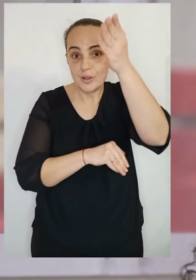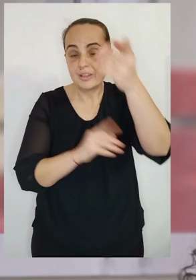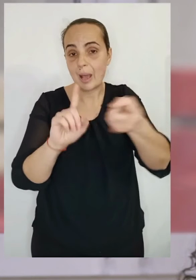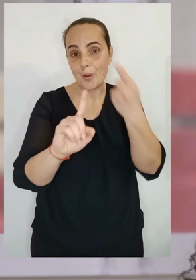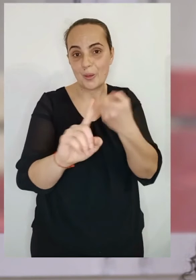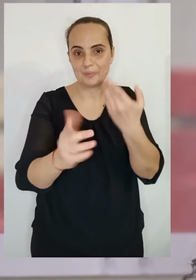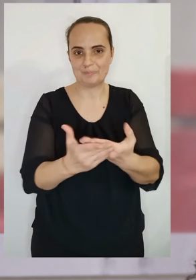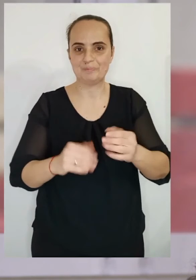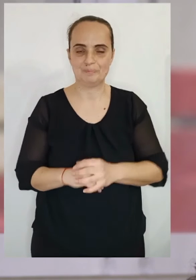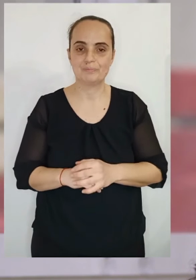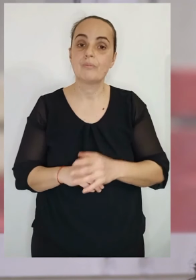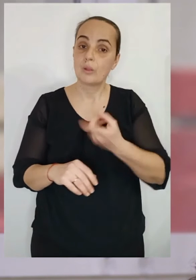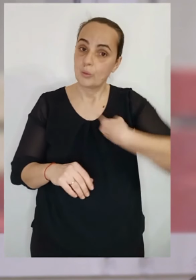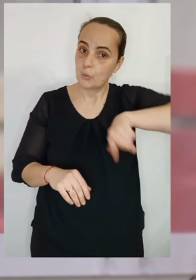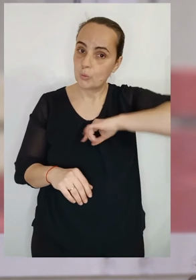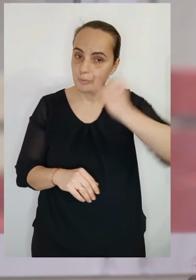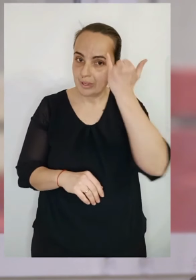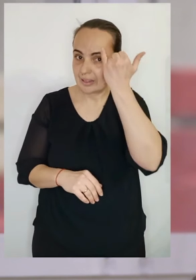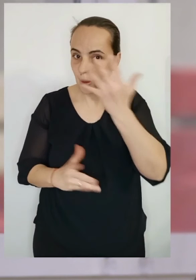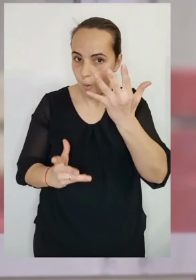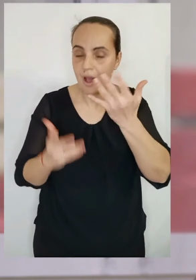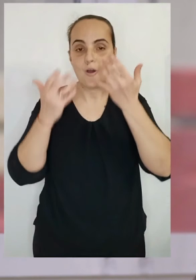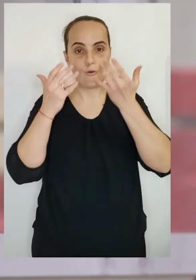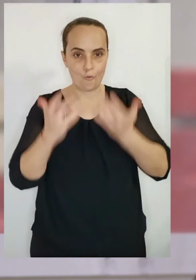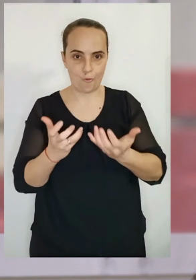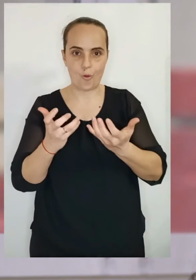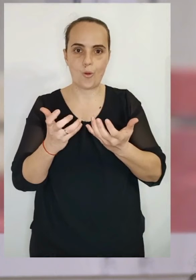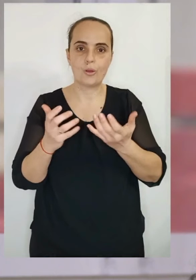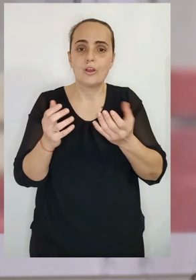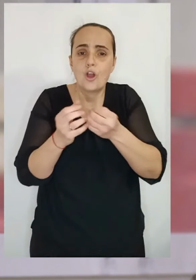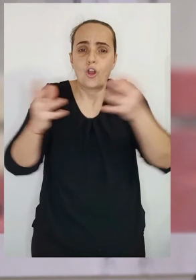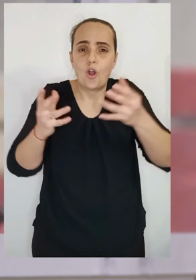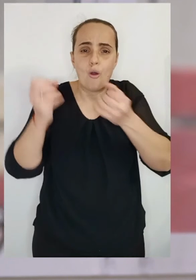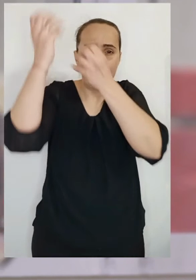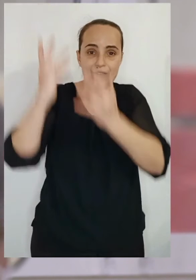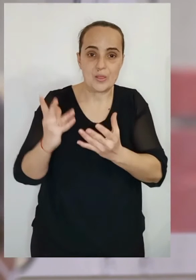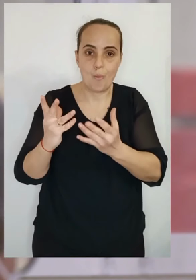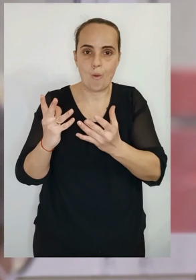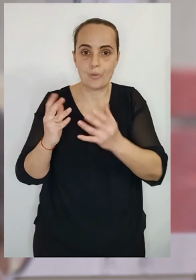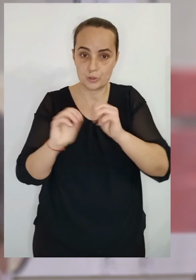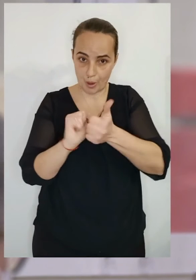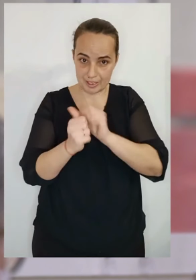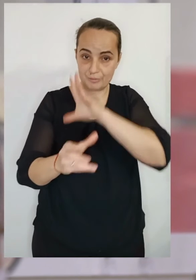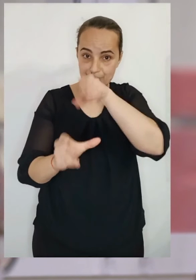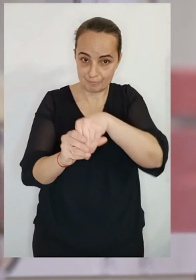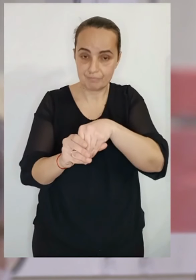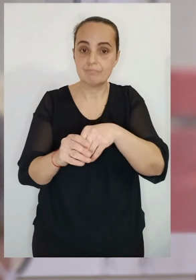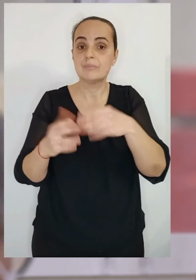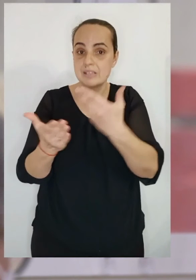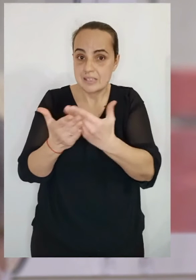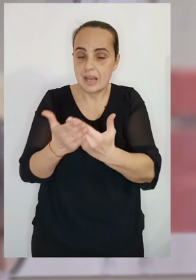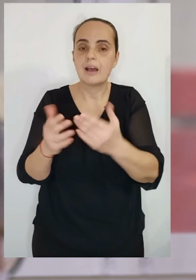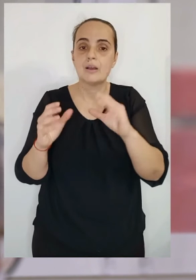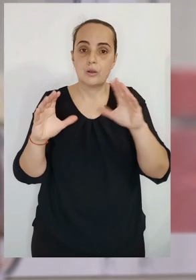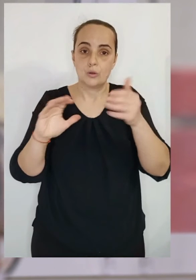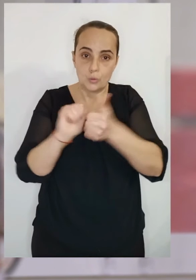Et puis notre idée, ce serait vraiment de pouvoir s'inscrire aussi dans des grands événements sportifs, y compris pour ce qui est le